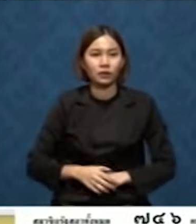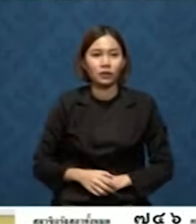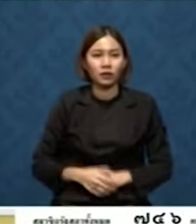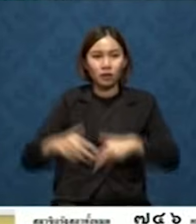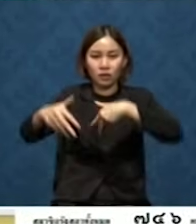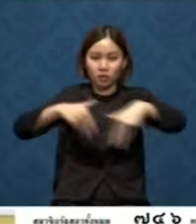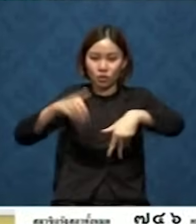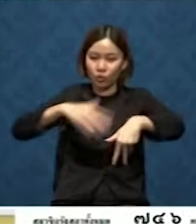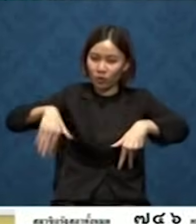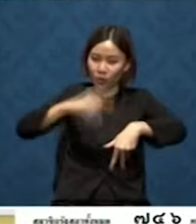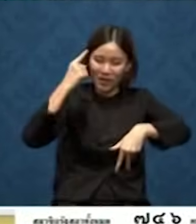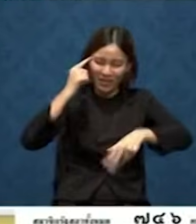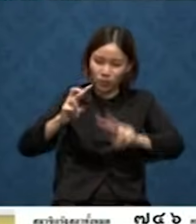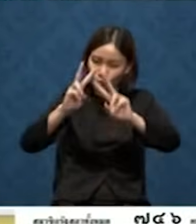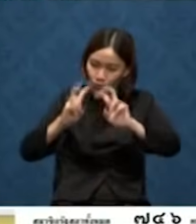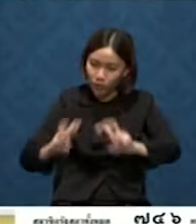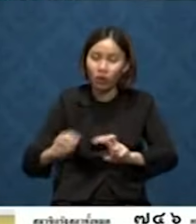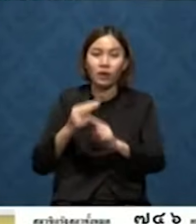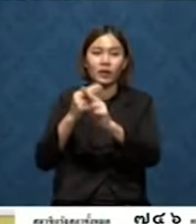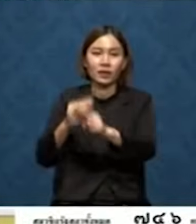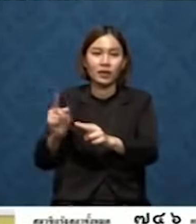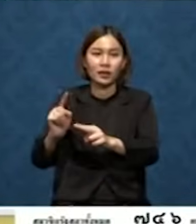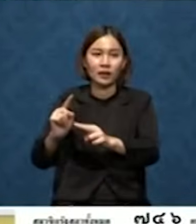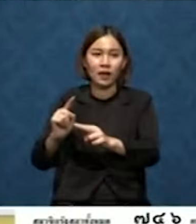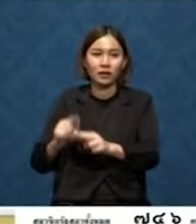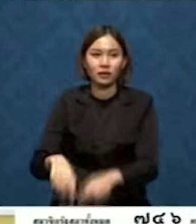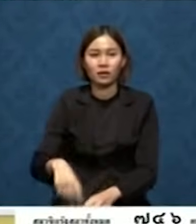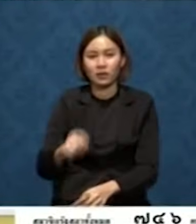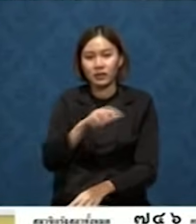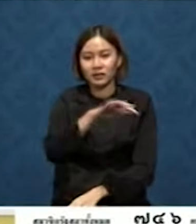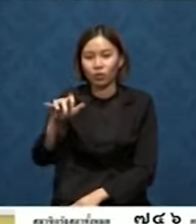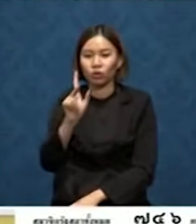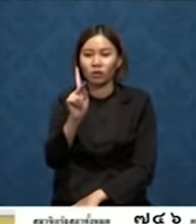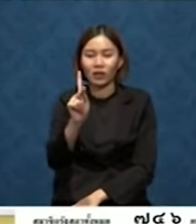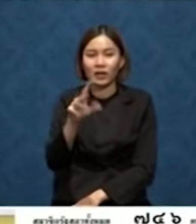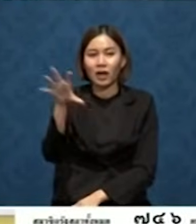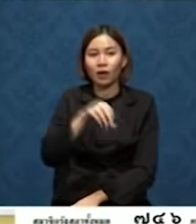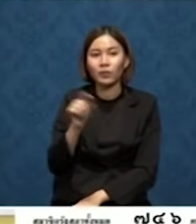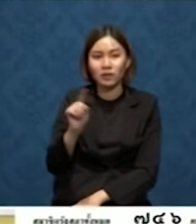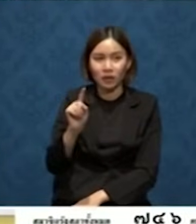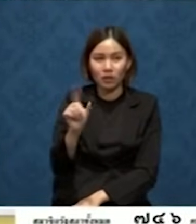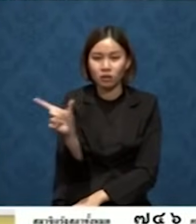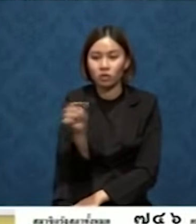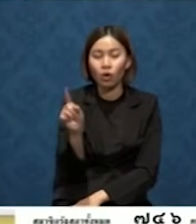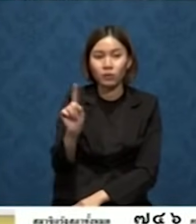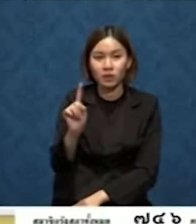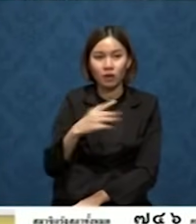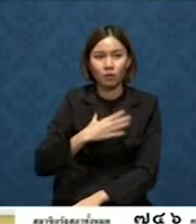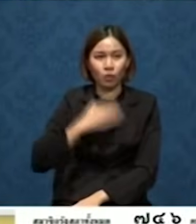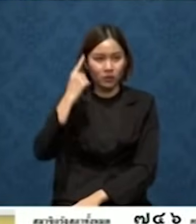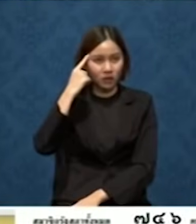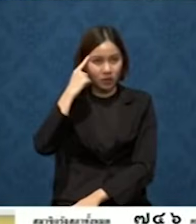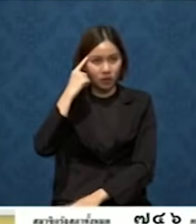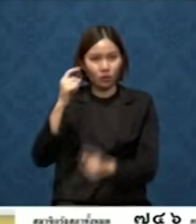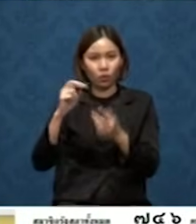พี่น้องประชาชนคงต้องไปวิเคราะห์กันต่อเองนะครับว่าตัวอักษรกไก่นี้ย่อมาจากอะไรแต่สำหรับผมแล้วมันคงย่อ